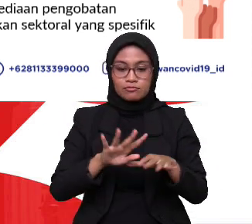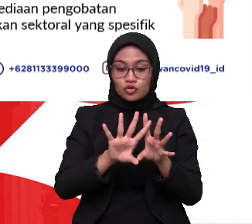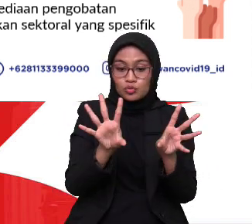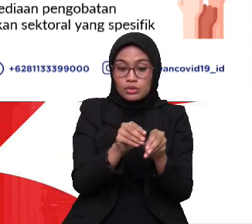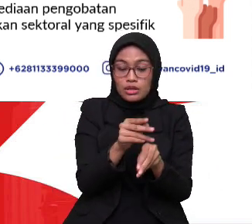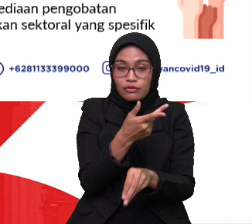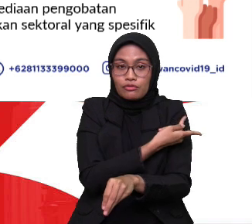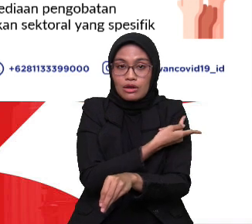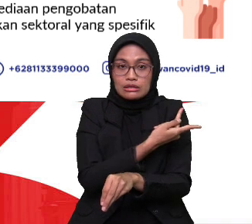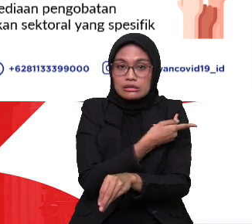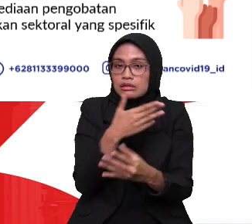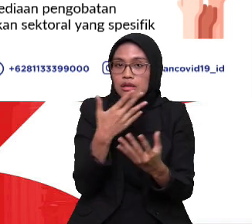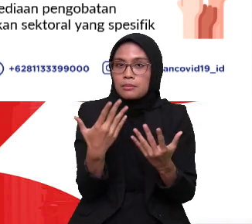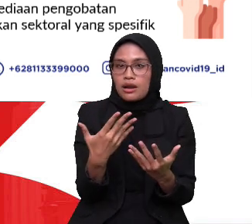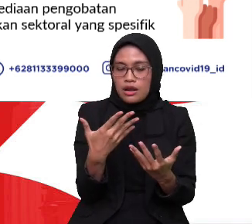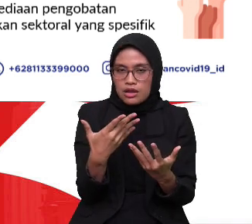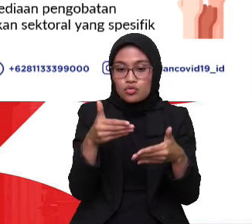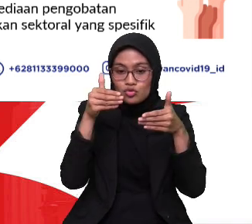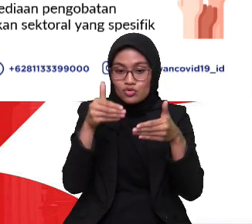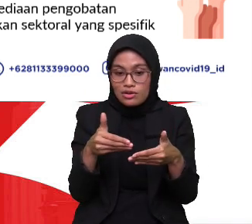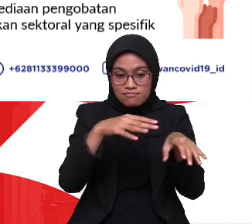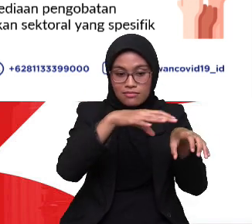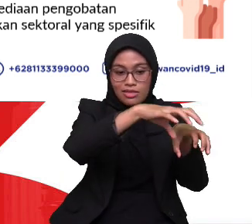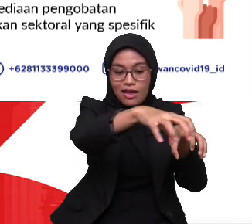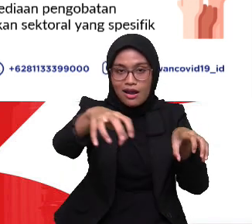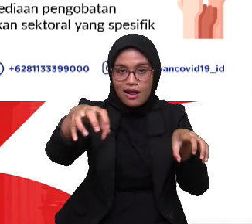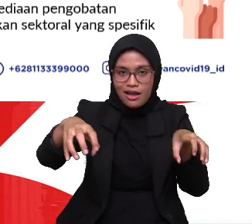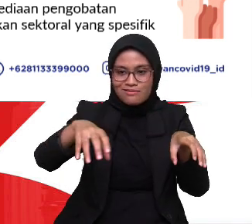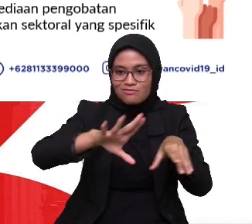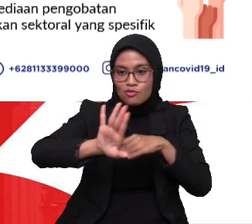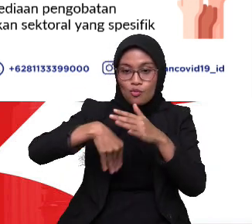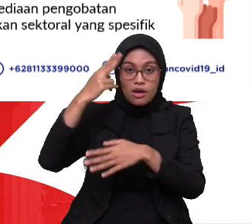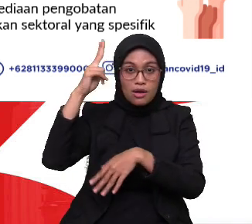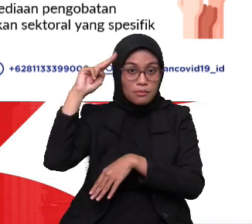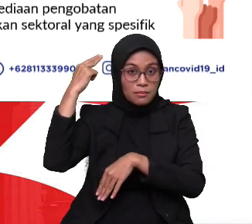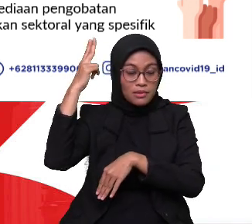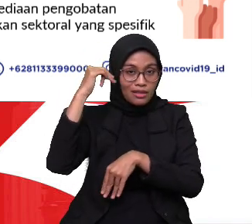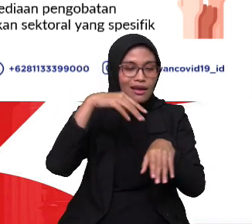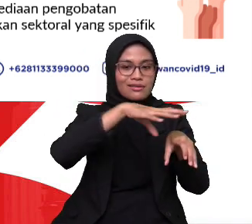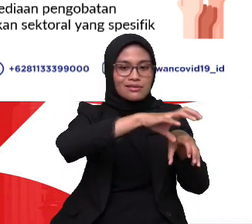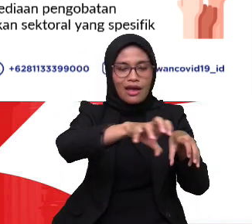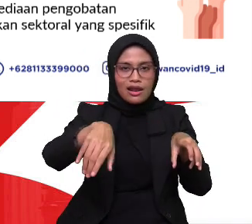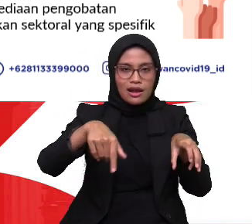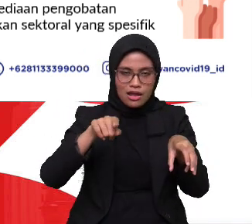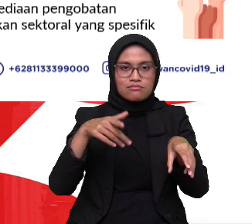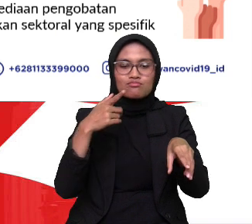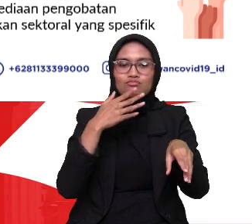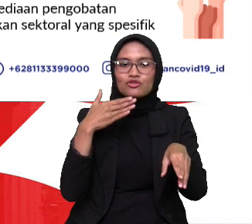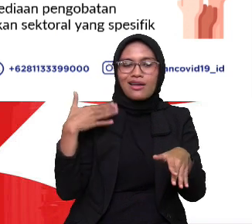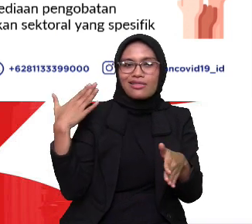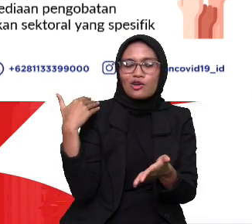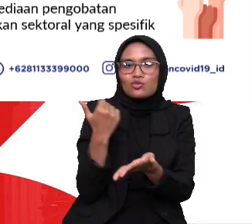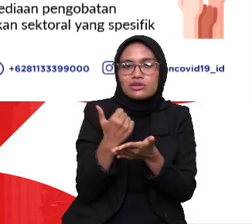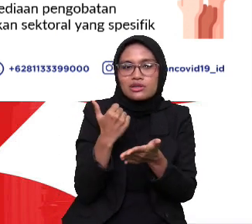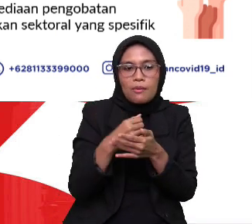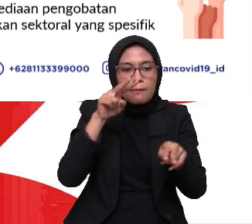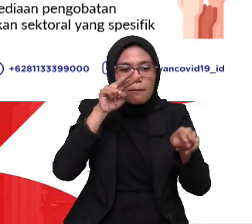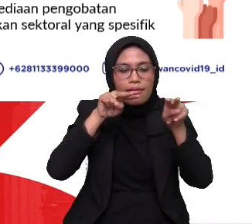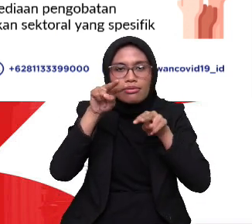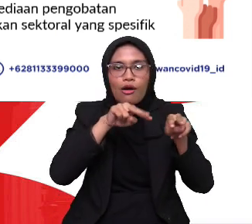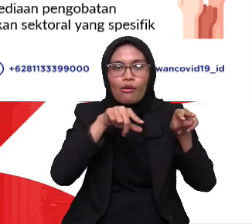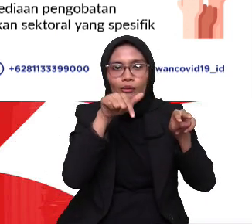yang ada khususnya pemerintah daerah perlu terus mengawasi pendistribusian vaksin beserta kualitasnya sebelum